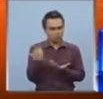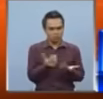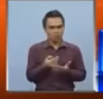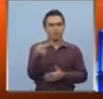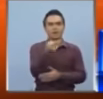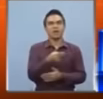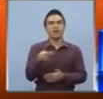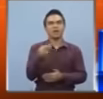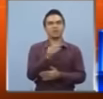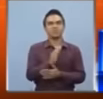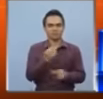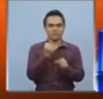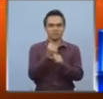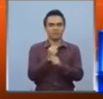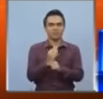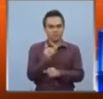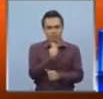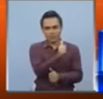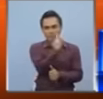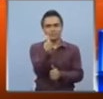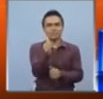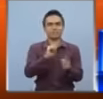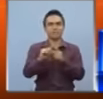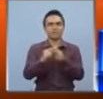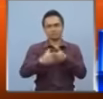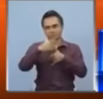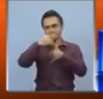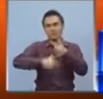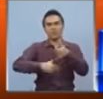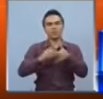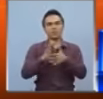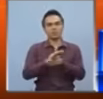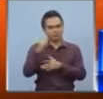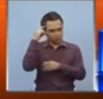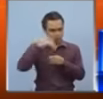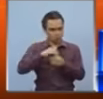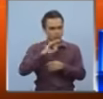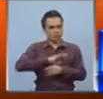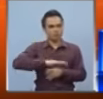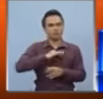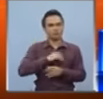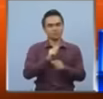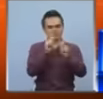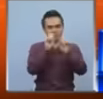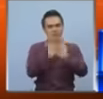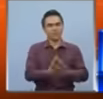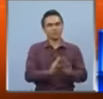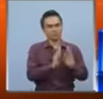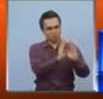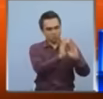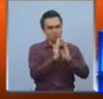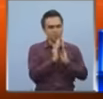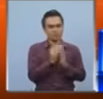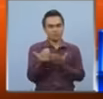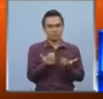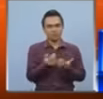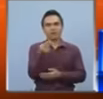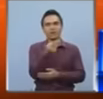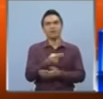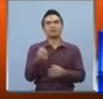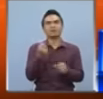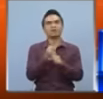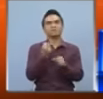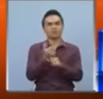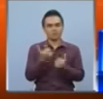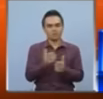คุณงามความดีของคุณยายที่ทำอยู่จะตราตรึงอยู่ในใจแล้วก็เป็นแบบอย่างให้กับลูกหลานทุกคนวันนี้เองลูกหลานก็ได้ประกอบพิธี